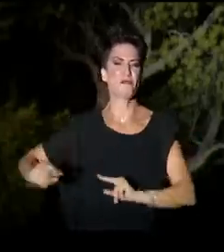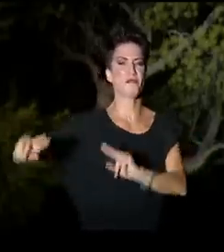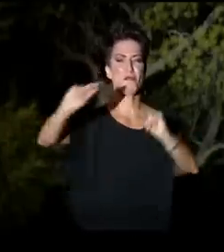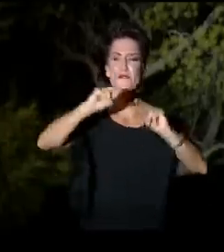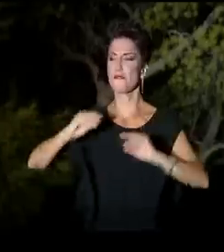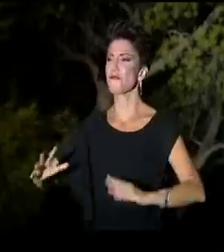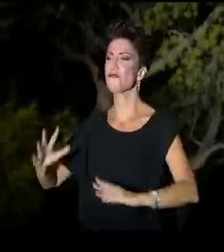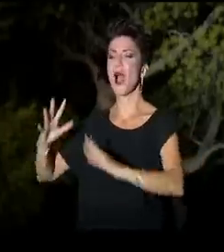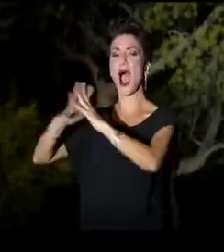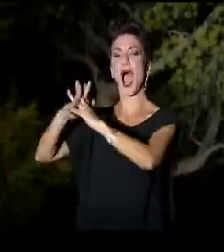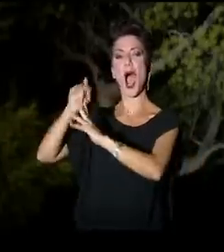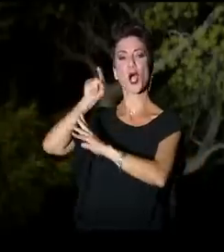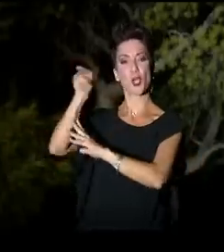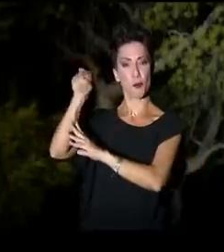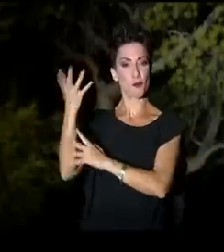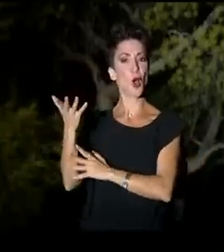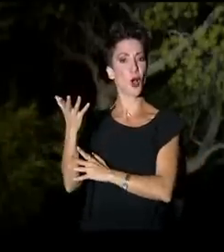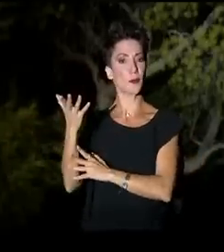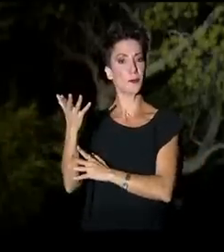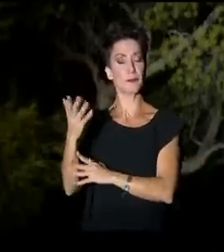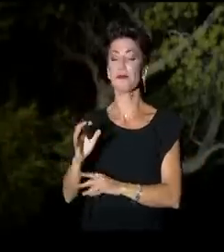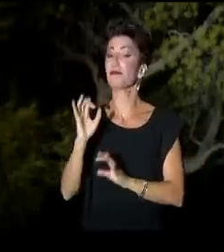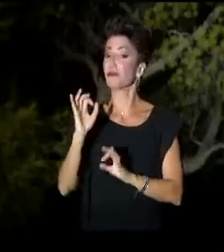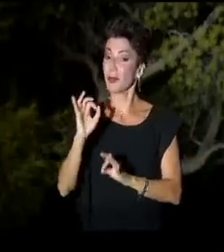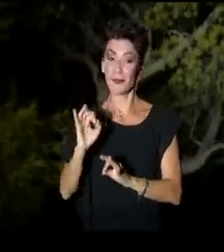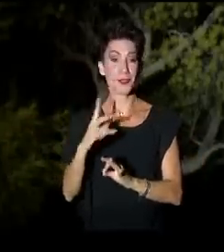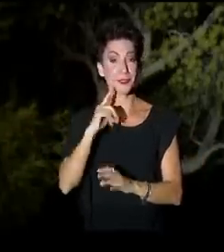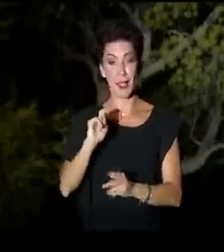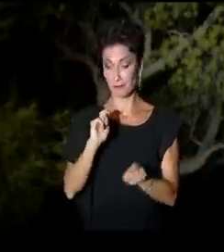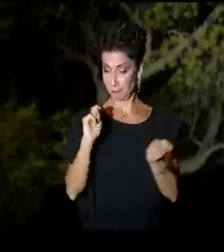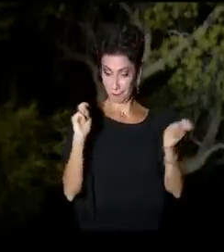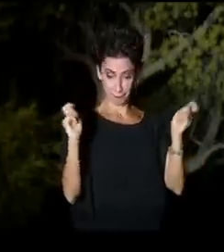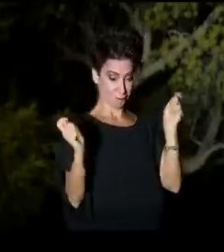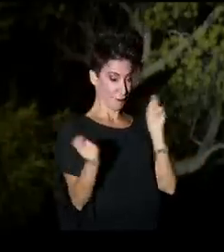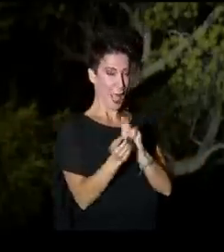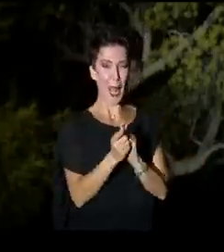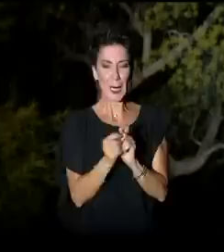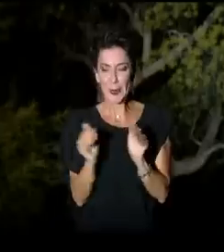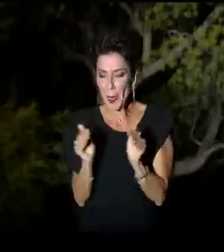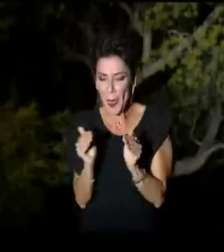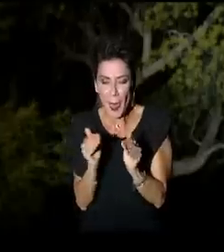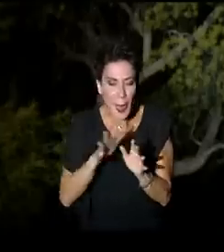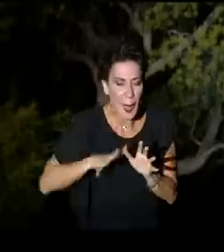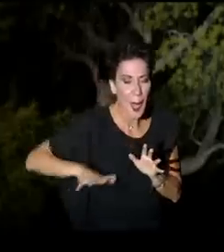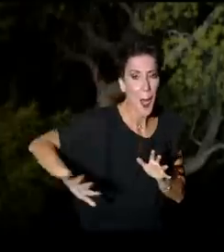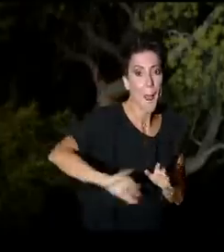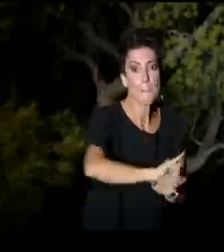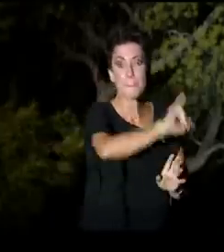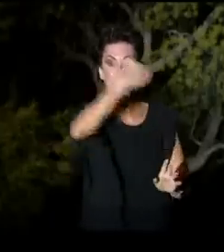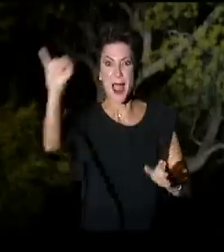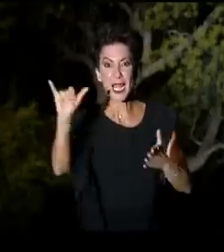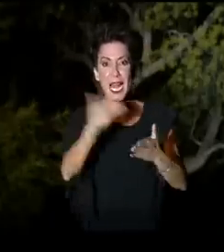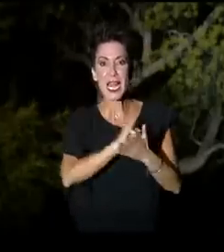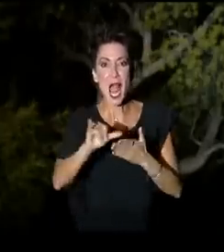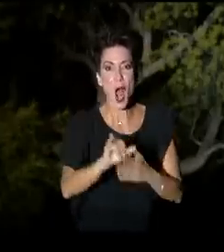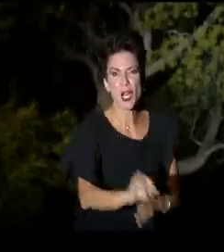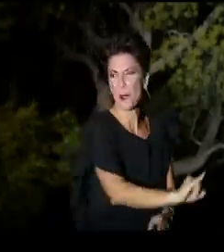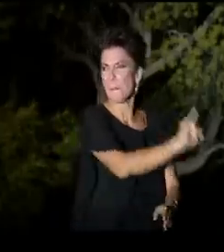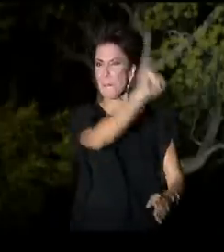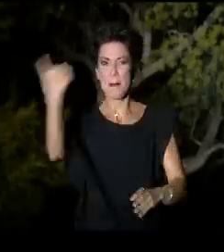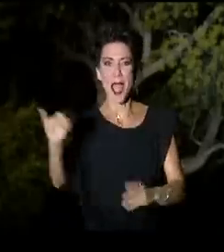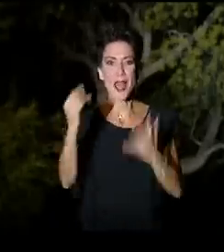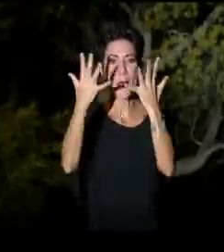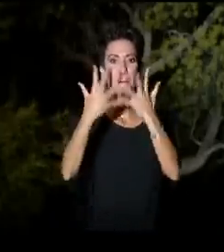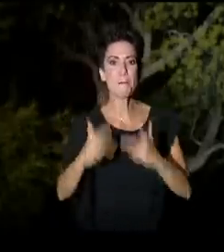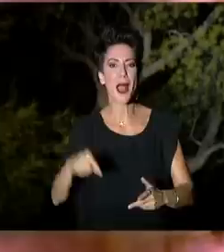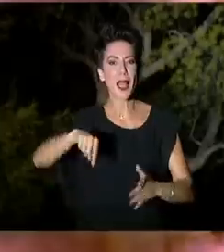των δράσεών μας μπορεί να αλλάζει από τη γειτονιά και το σχολείο έως τις εκθέσεις στη Νέα Υόρκη και τις παραστάσεις στην Αθήνα